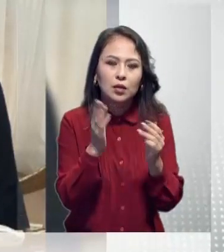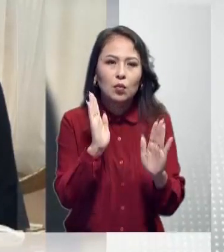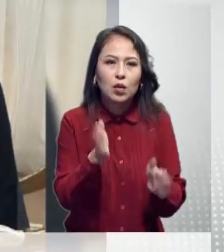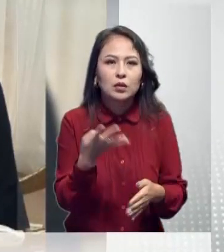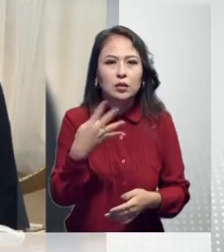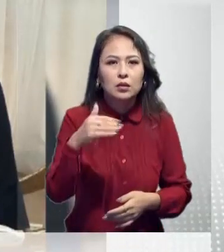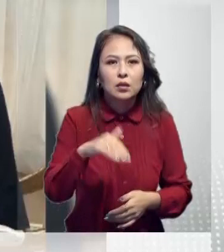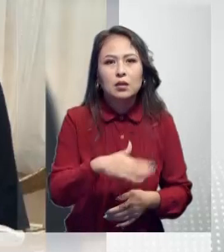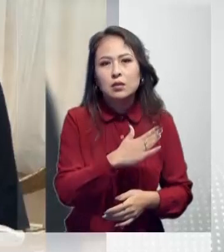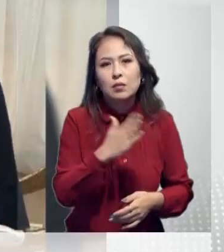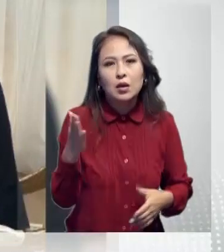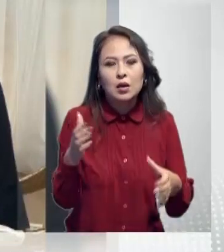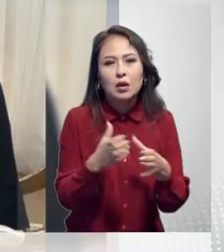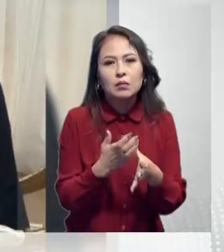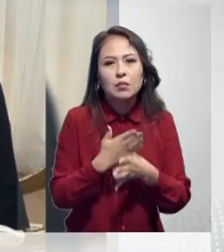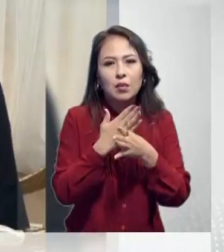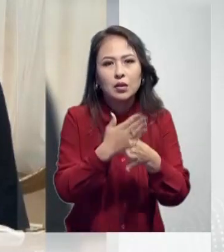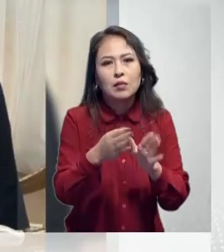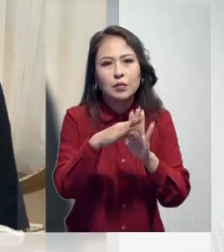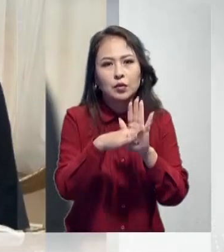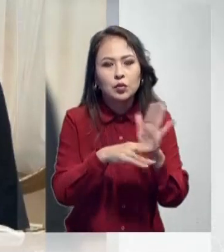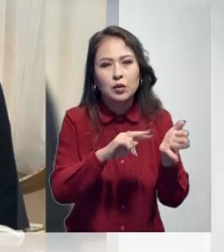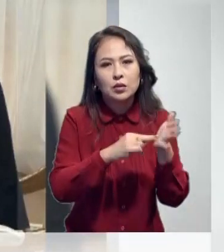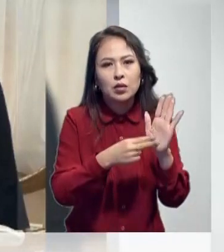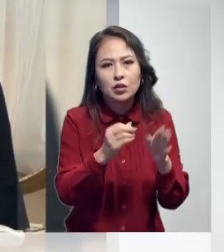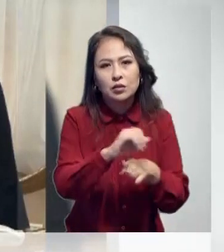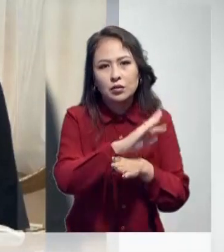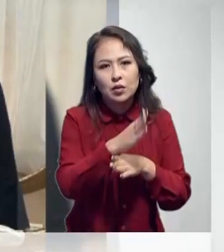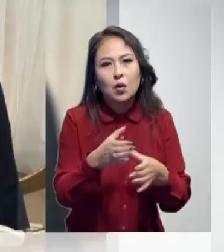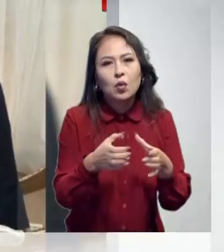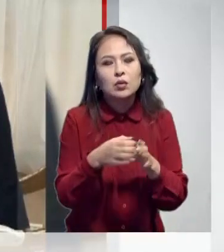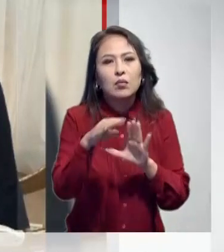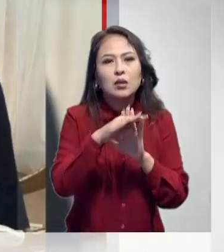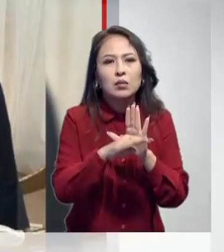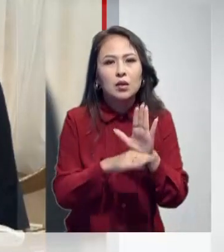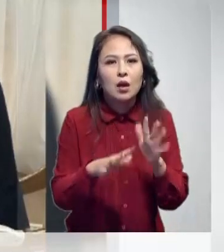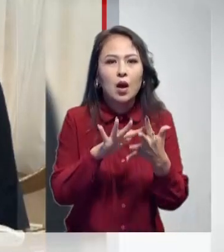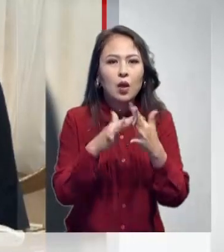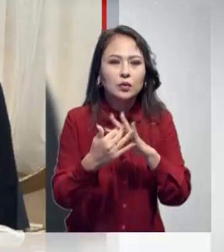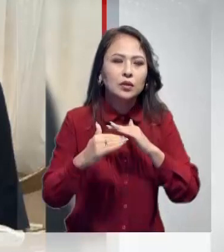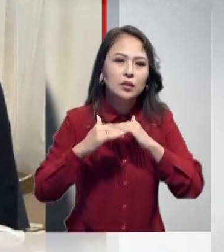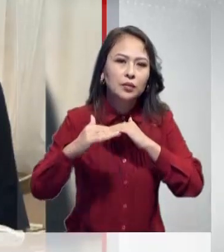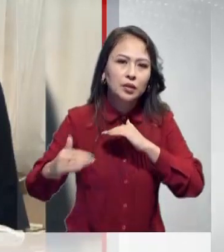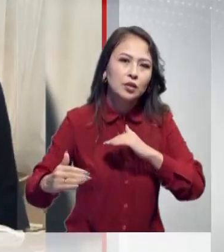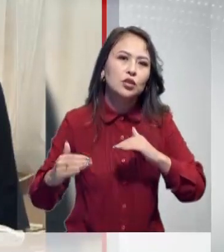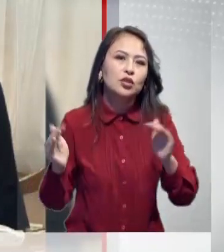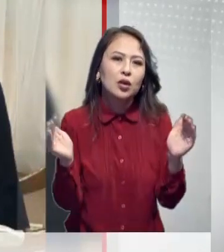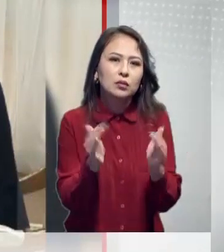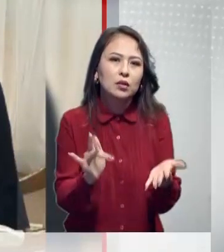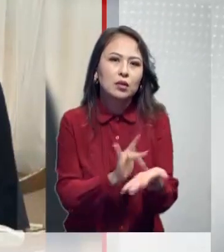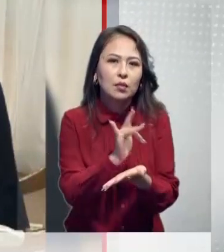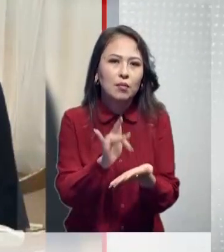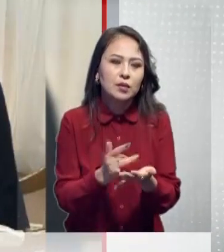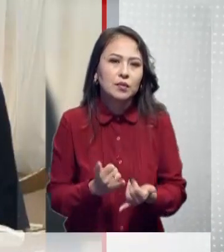миллиард теңге болатын 40-тан астам қайырымдылық бағдарлама мен жобаны қаржыландырды. Қордың бағдарламалары ауылдық елді мекендер мен